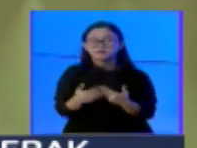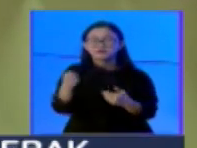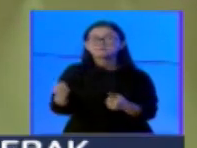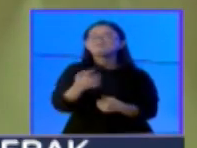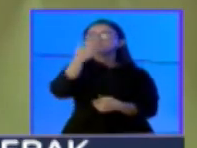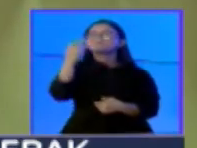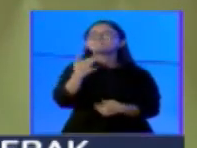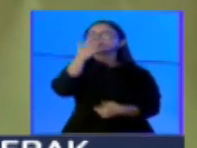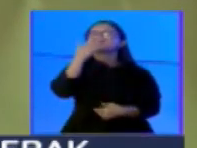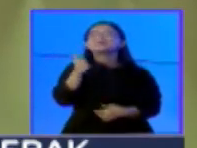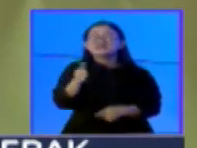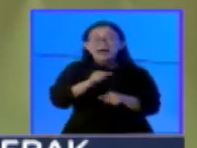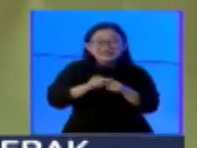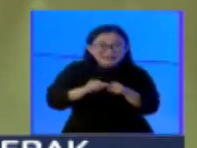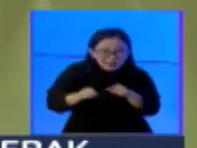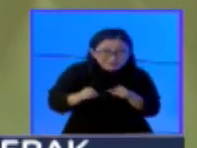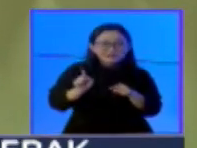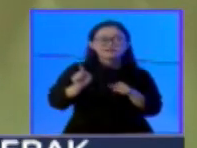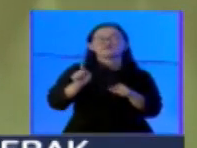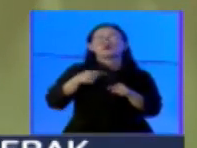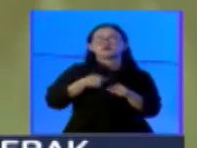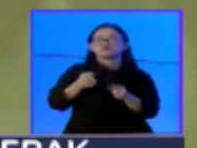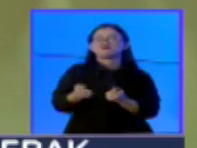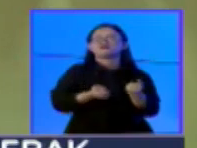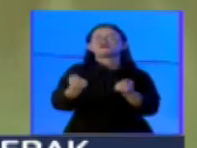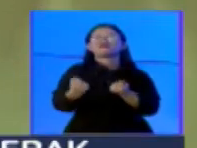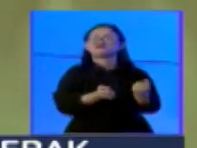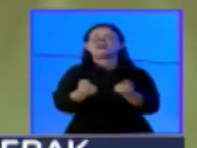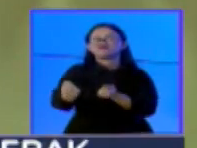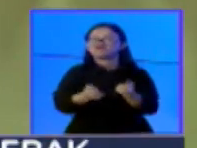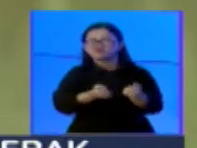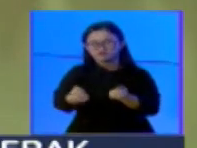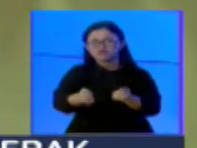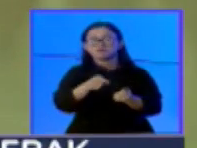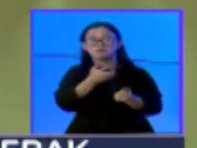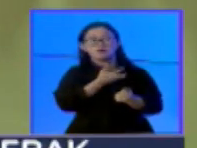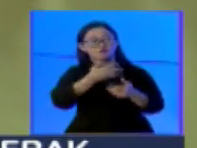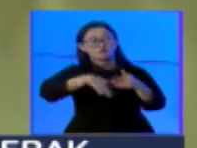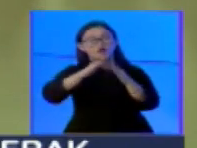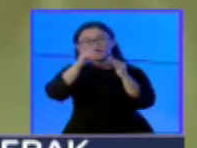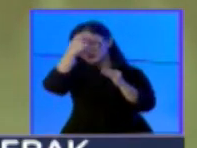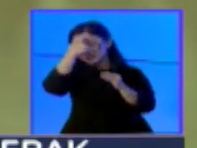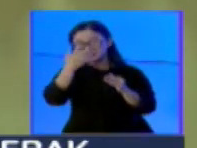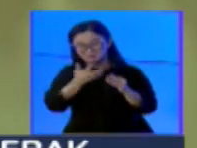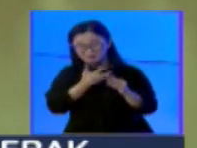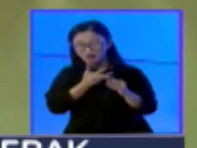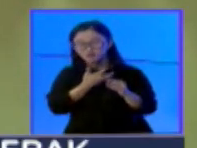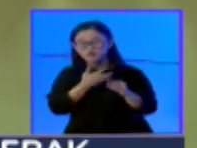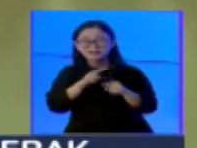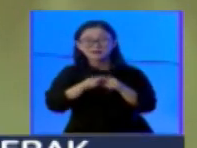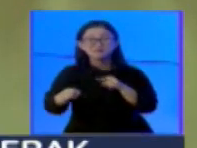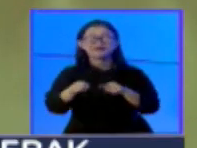segar. Nah, namun di perjalanan, yang tadinya mereka ingin membawa ke rumah sakit, ternyata